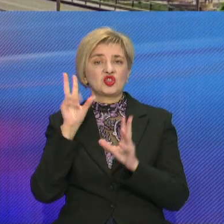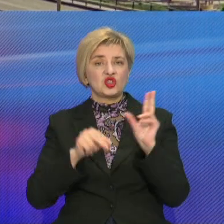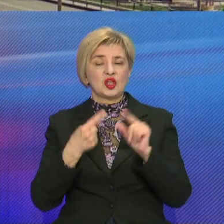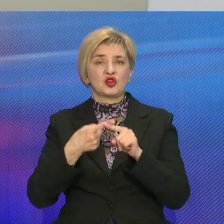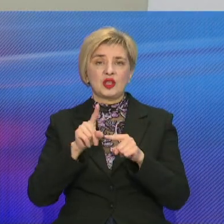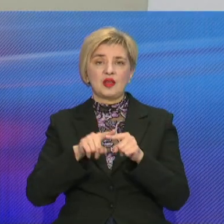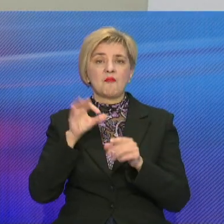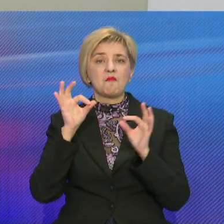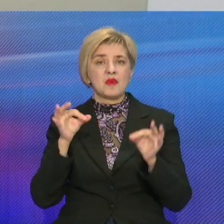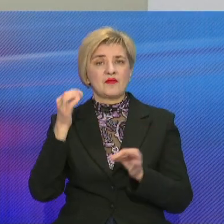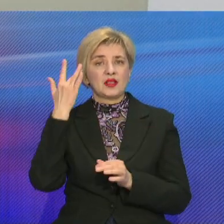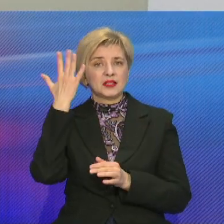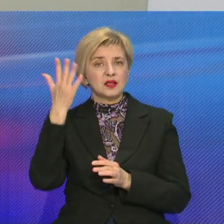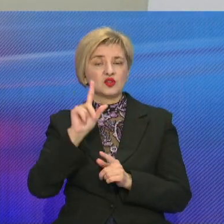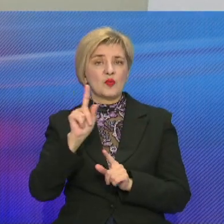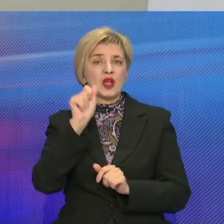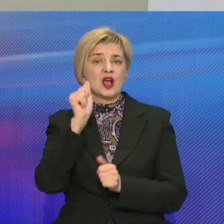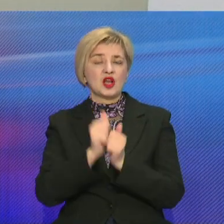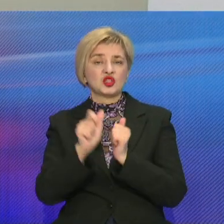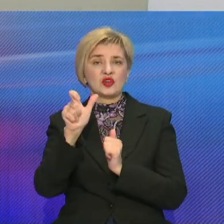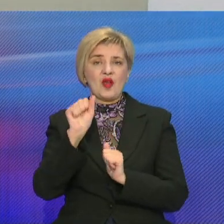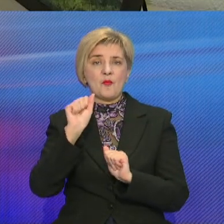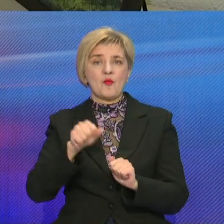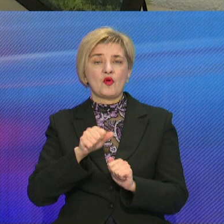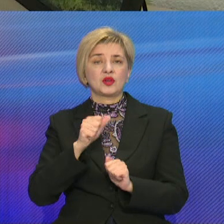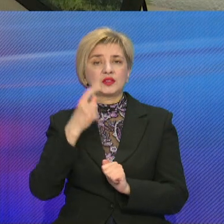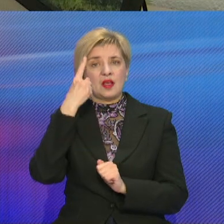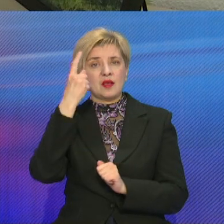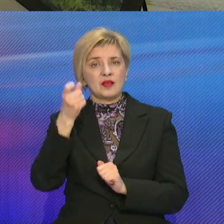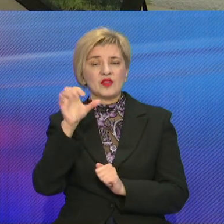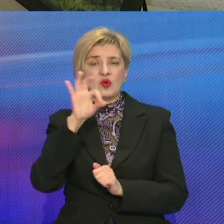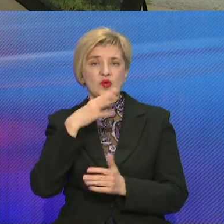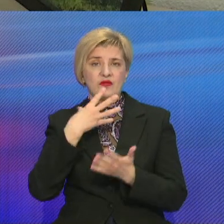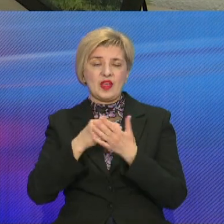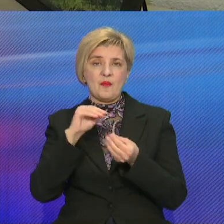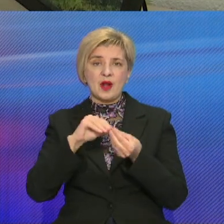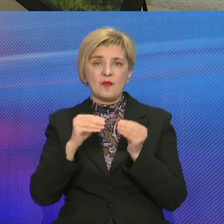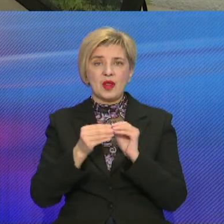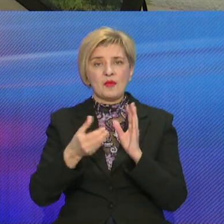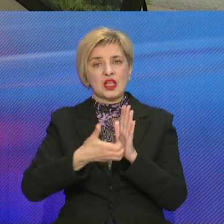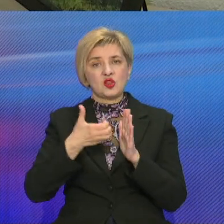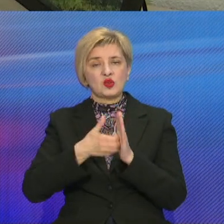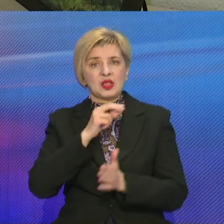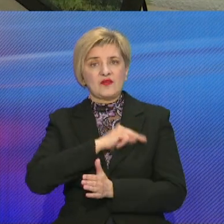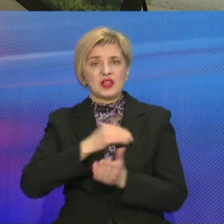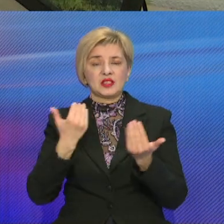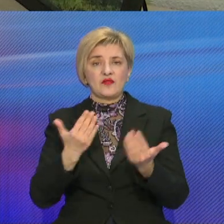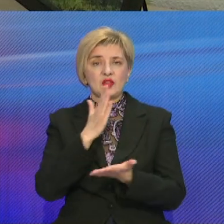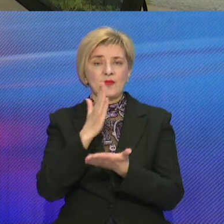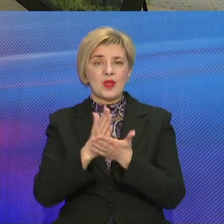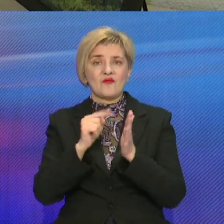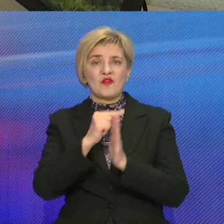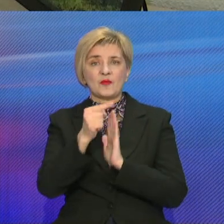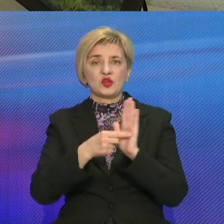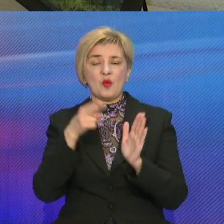чтобы каждый человек мог заявить о своей проблеме, о каких-то недостатках в работе. Безусловно, мы сегодня имеем вопросы